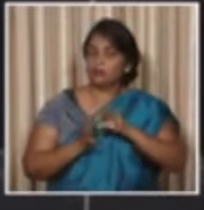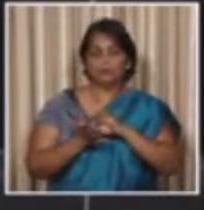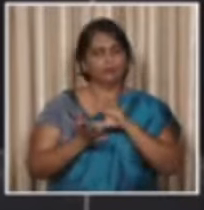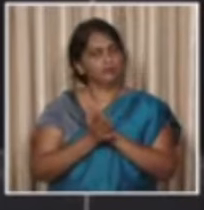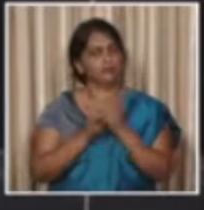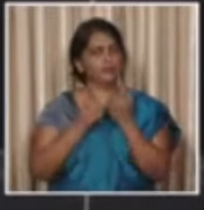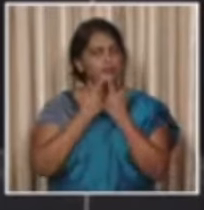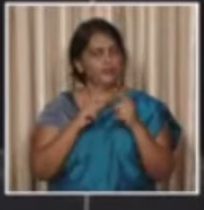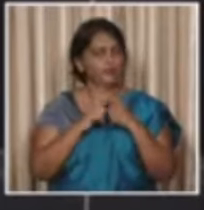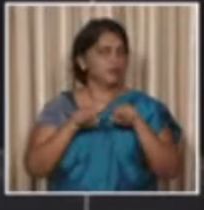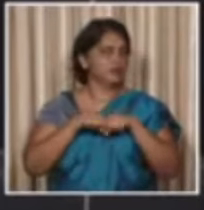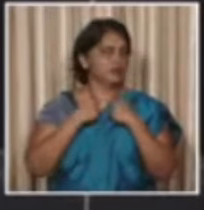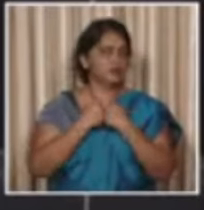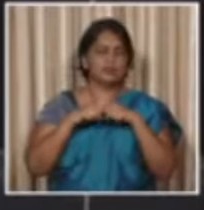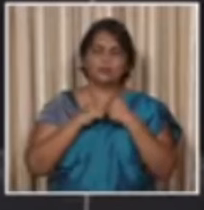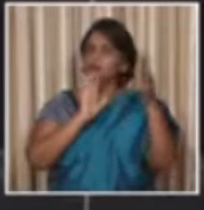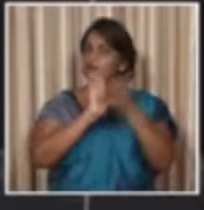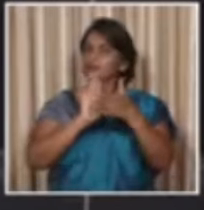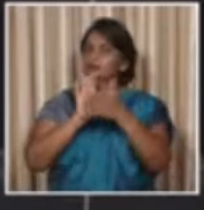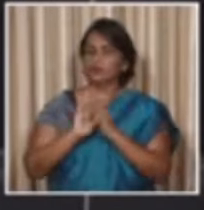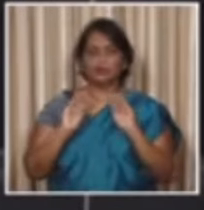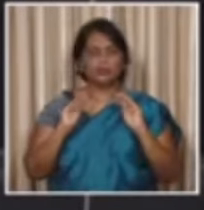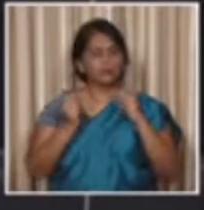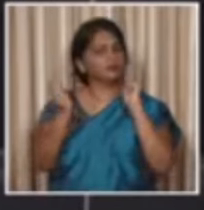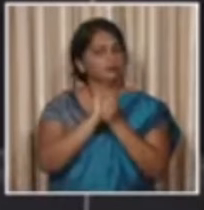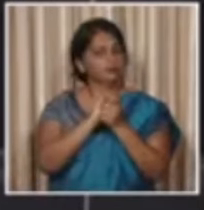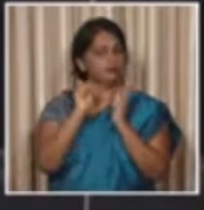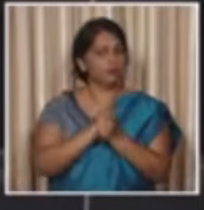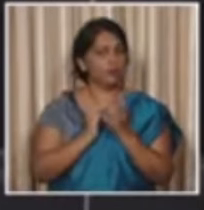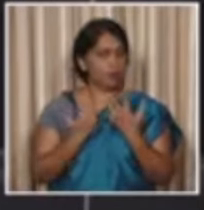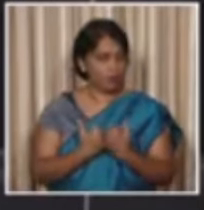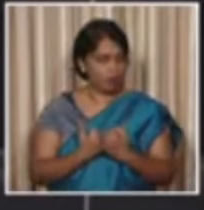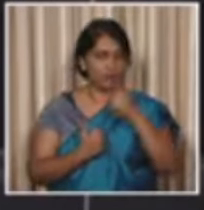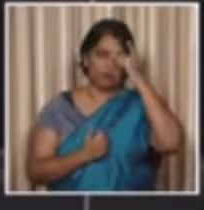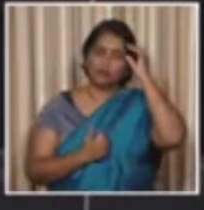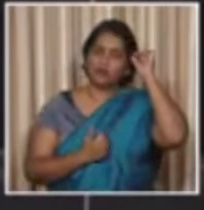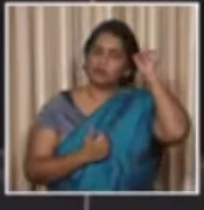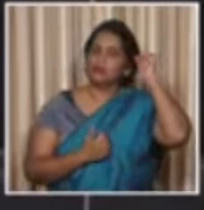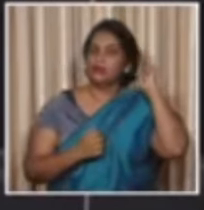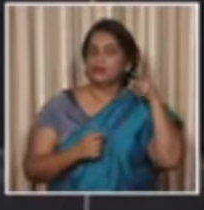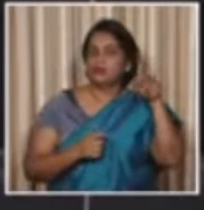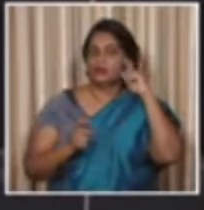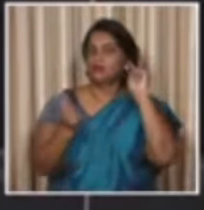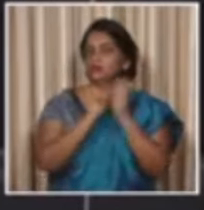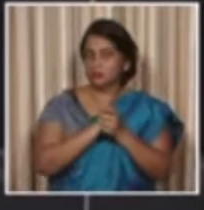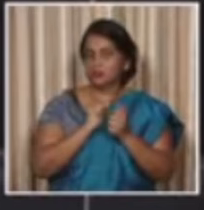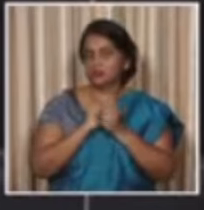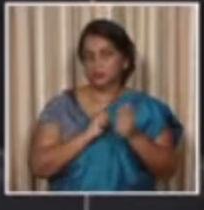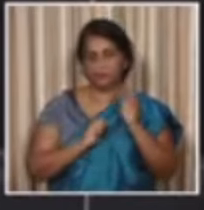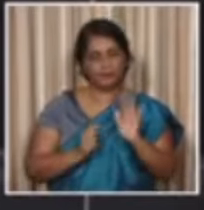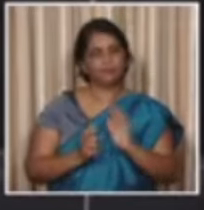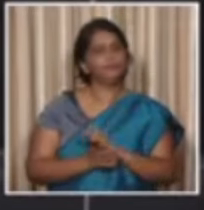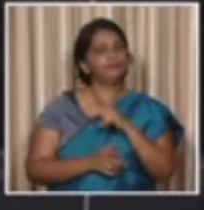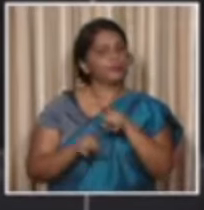විවිධ සංවිධානයන් සමග යම් යම් සංශෝධනයන් අවශ්‍ය නම් අපි ඒ සංශෝධනයන් ගෙනෙන බව.